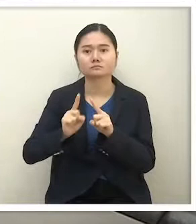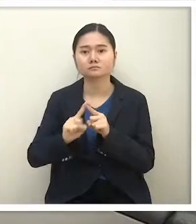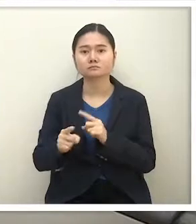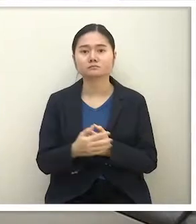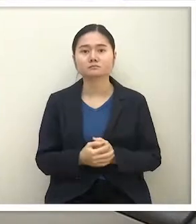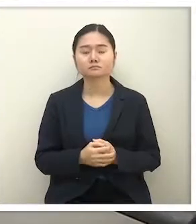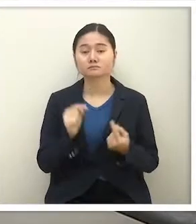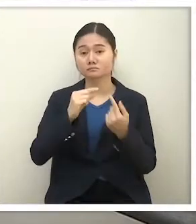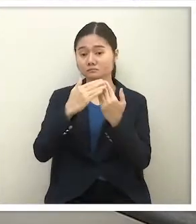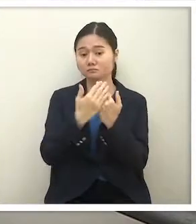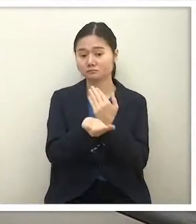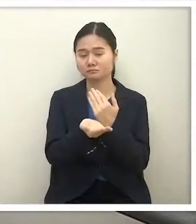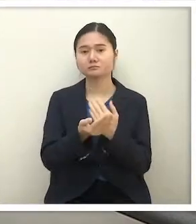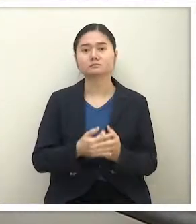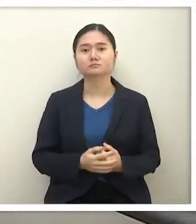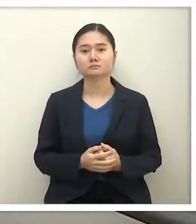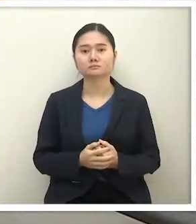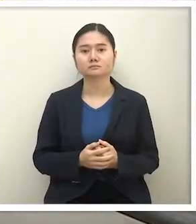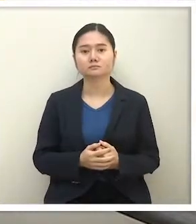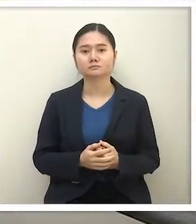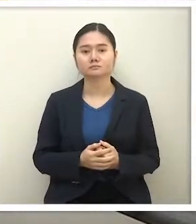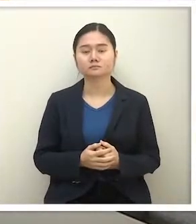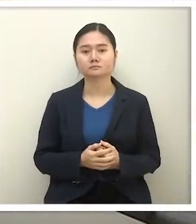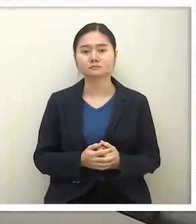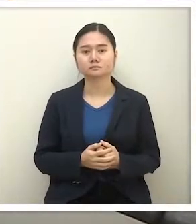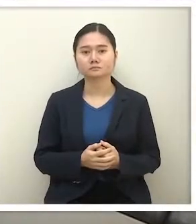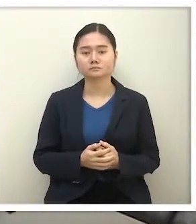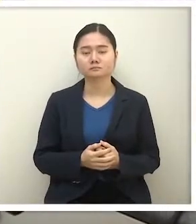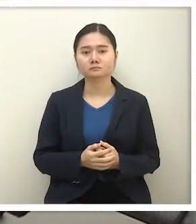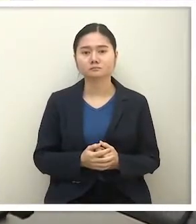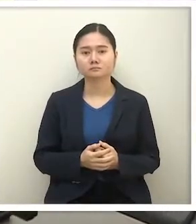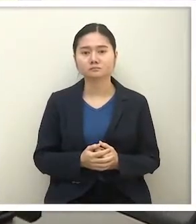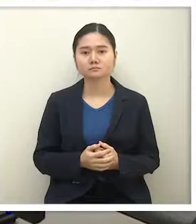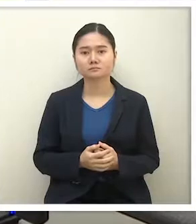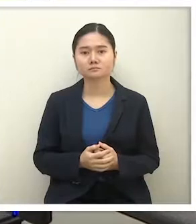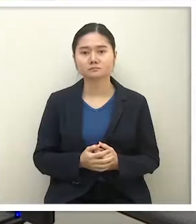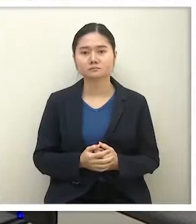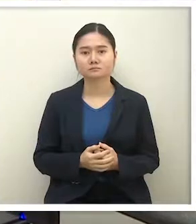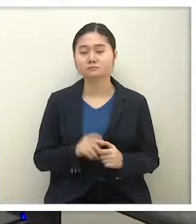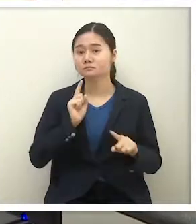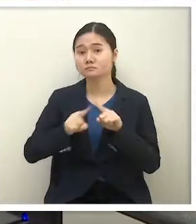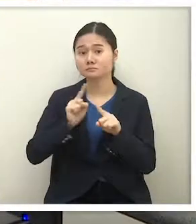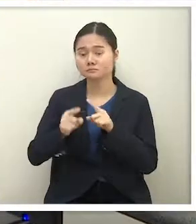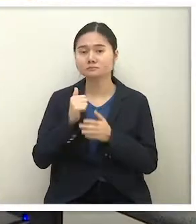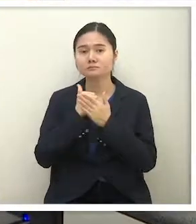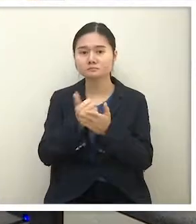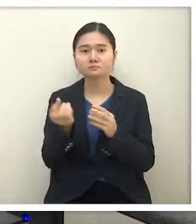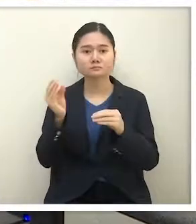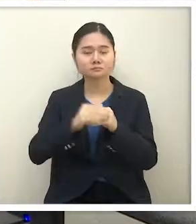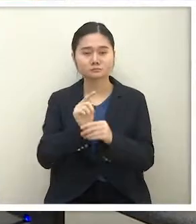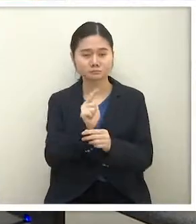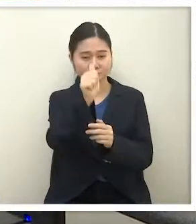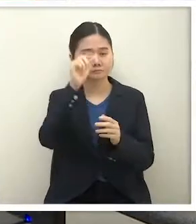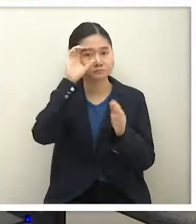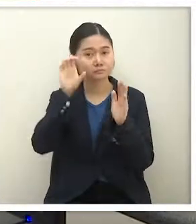ส่วนที่เป็นเงานะครับสิ่งนี้มันจะช่วยเพิ่มจุดเด่นของภ